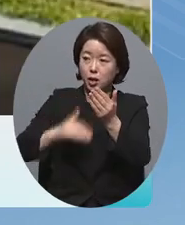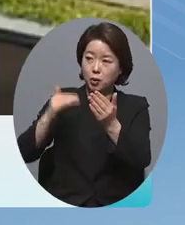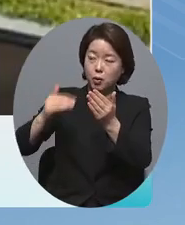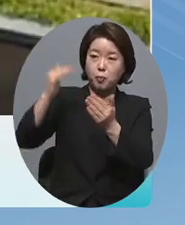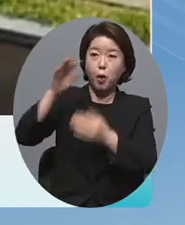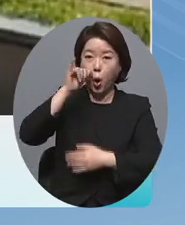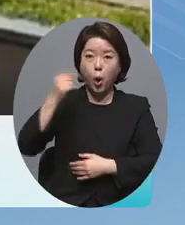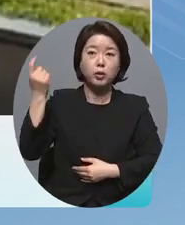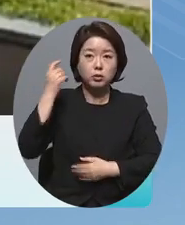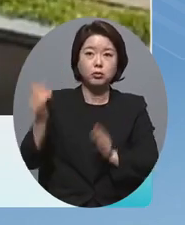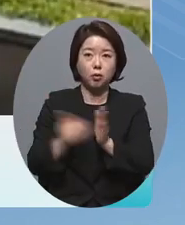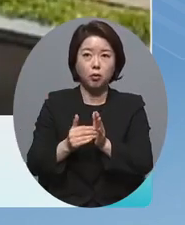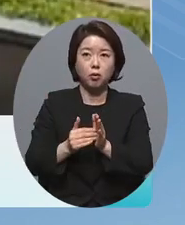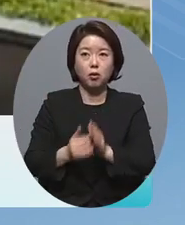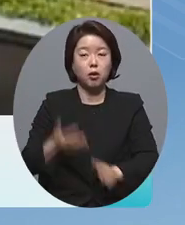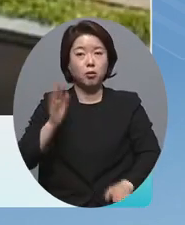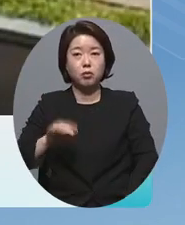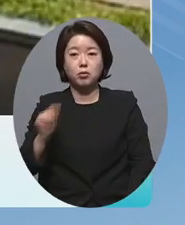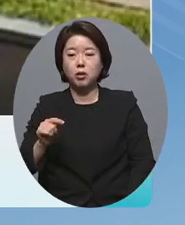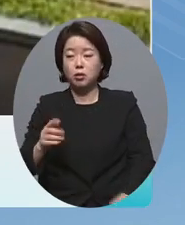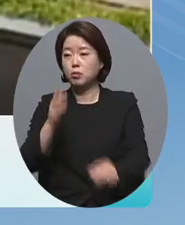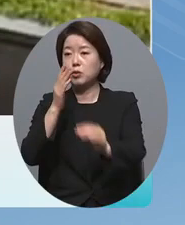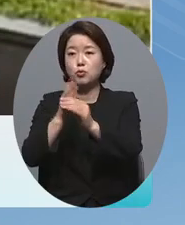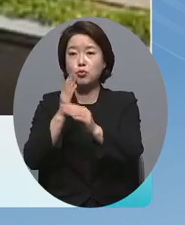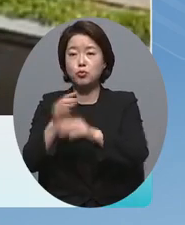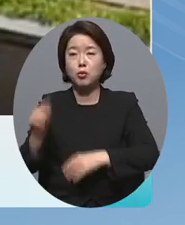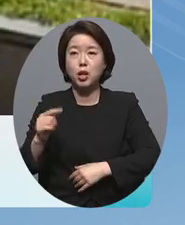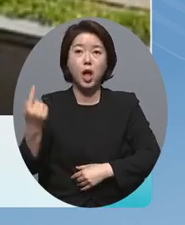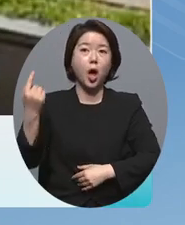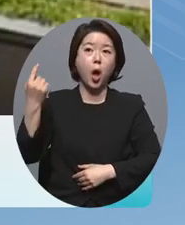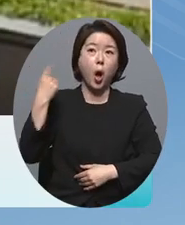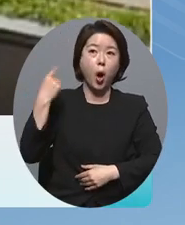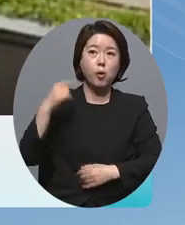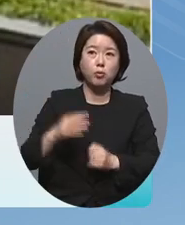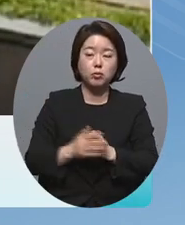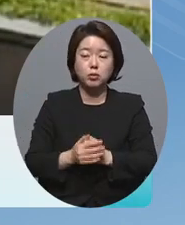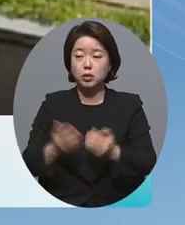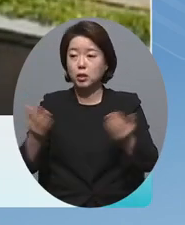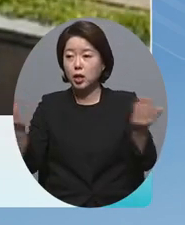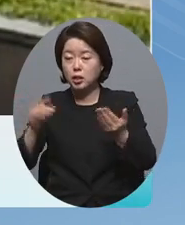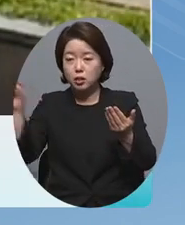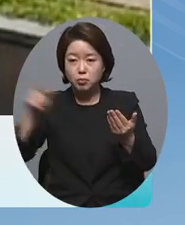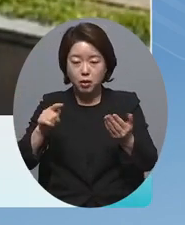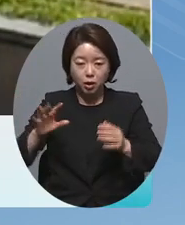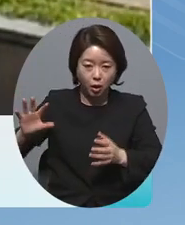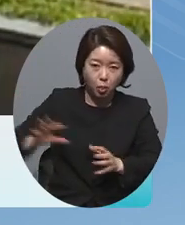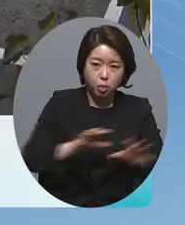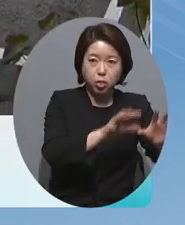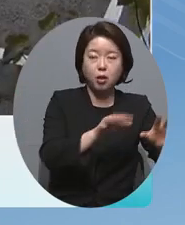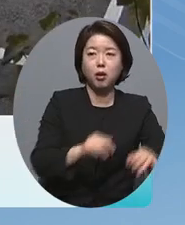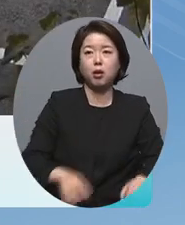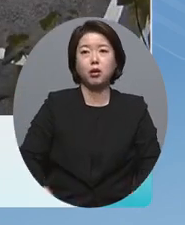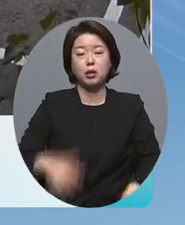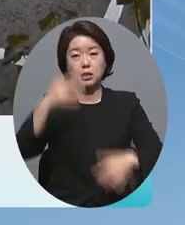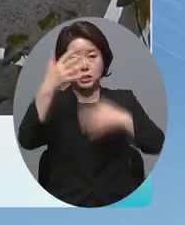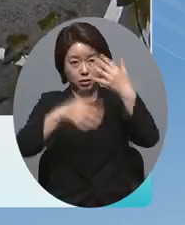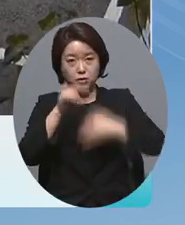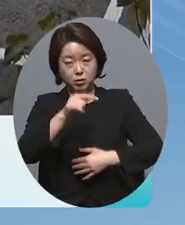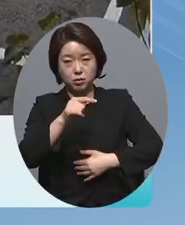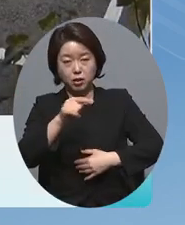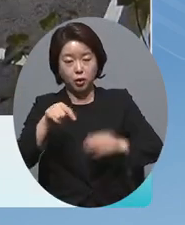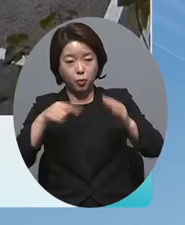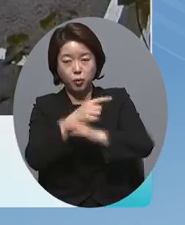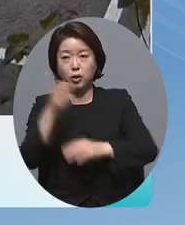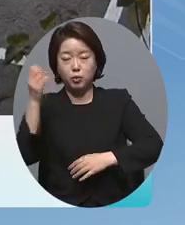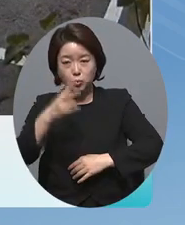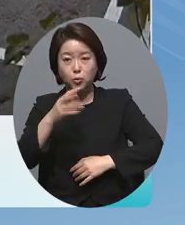제가 들었습니다. 아 그렇습니까? 그런데 이게 중간에 어제 출근하는 길에 섞여 들어왔어요. 저 영상 말고 다른 영상도 기자들